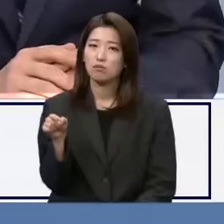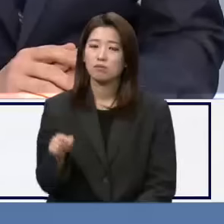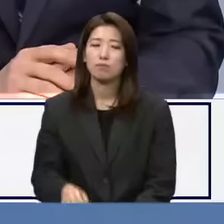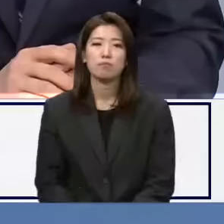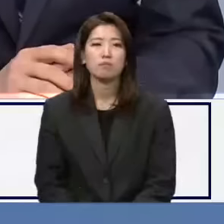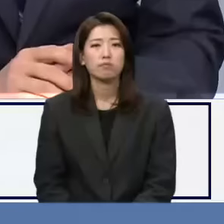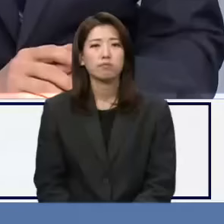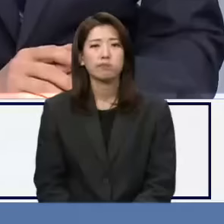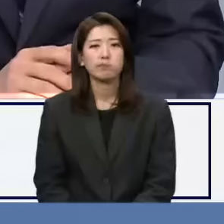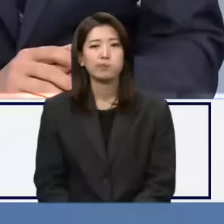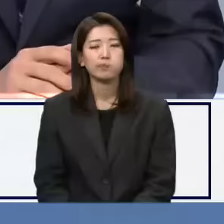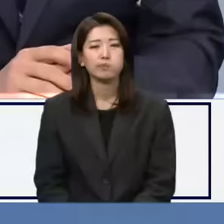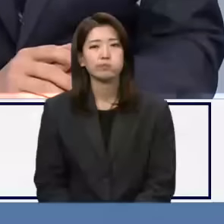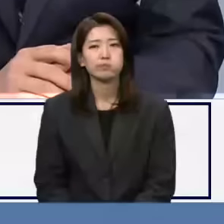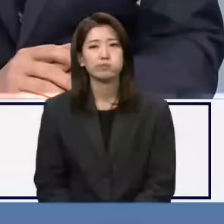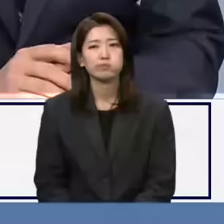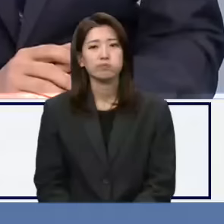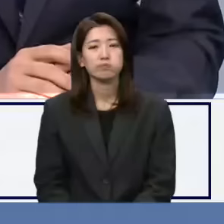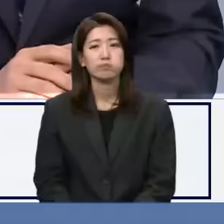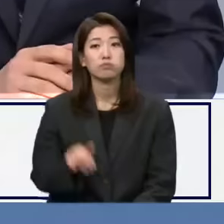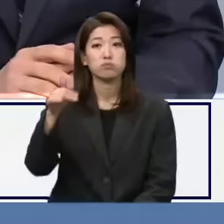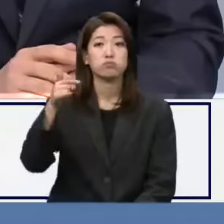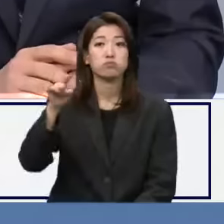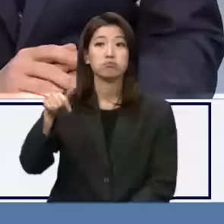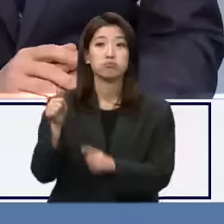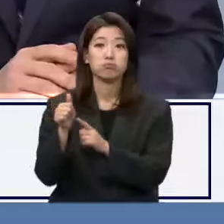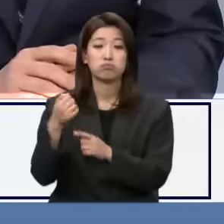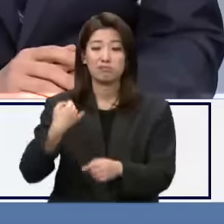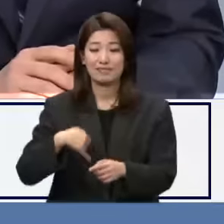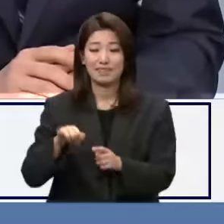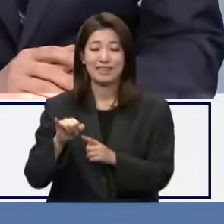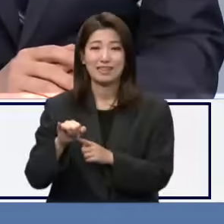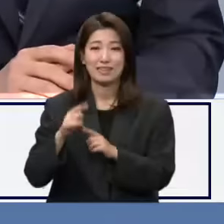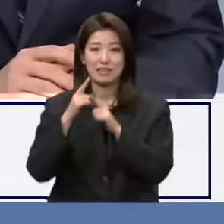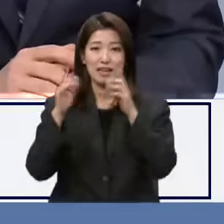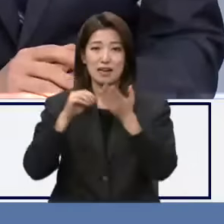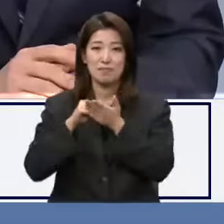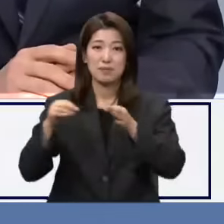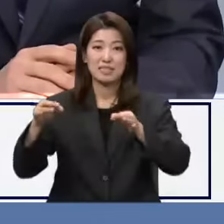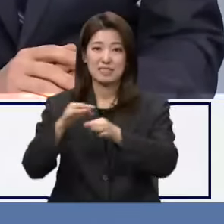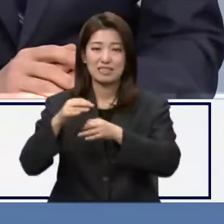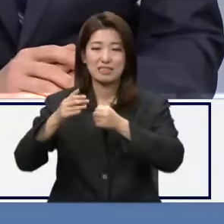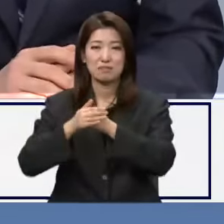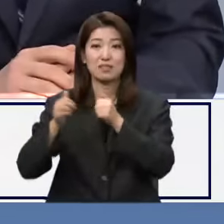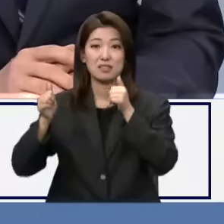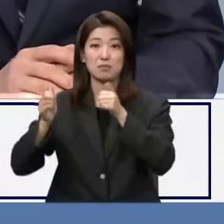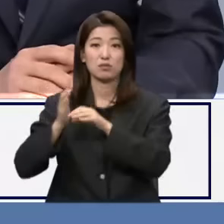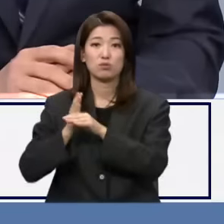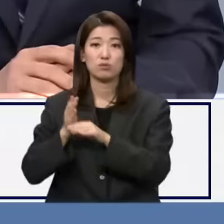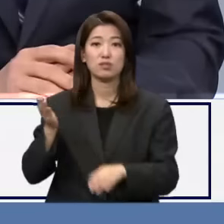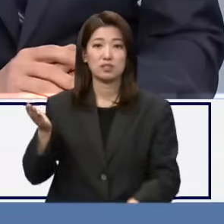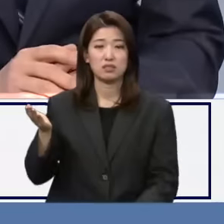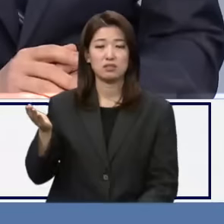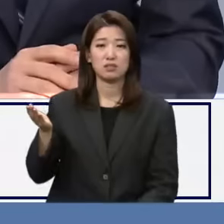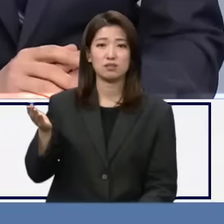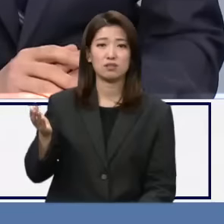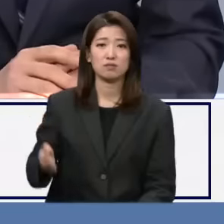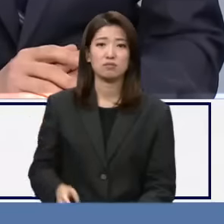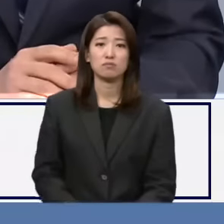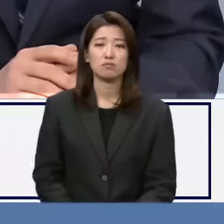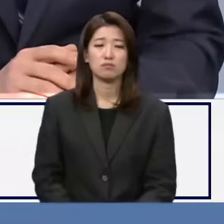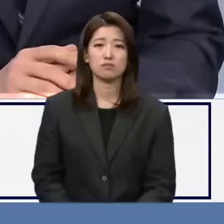있다는 것이죠 그니까 본인의 딸과 관련된 문제 때문에 본인이 지금 어 재판을 받고 있는 상황에서 과연 지금의